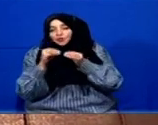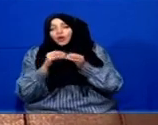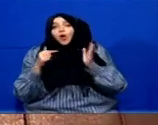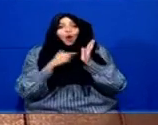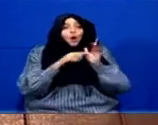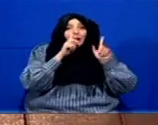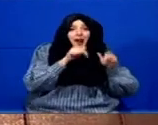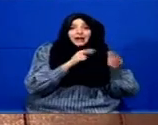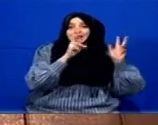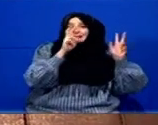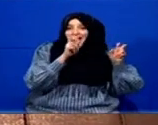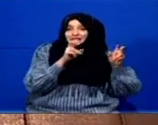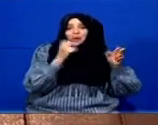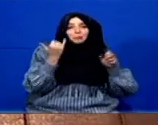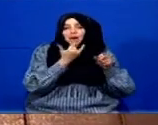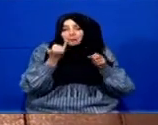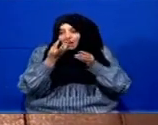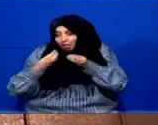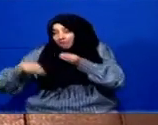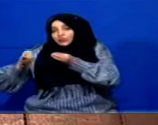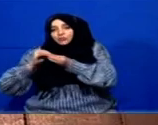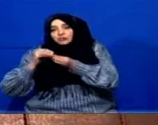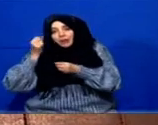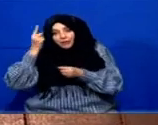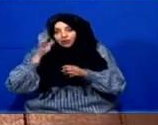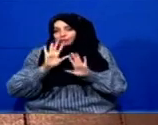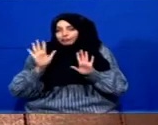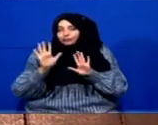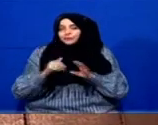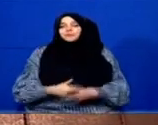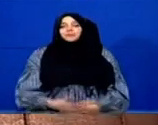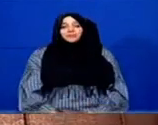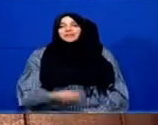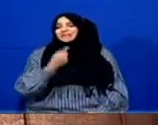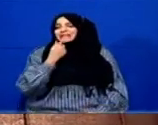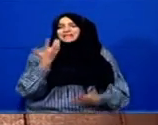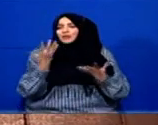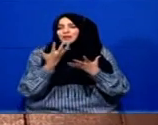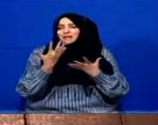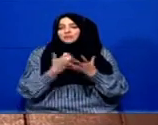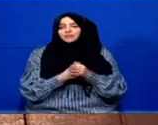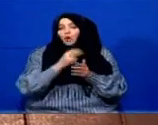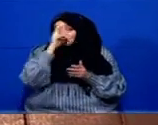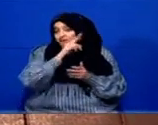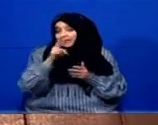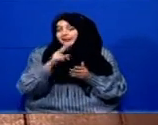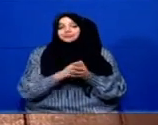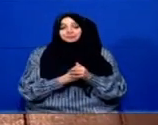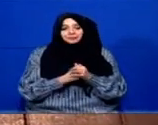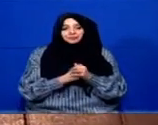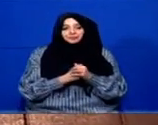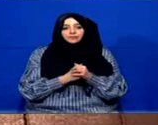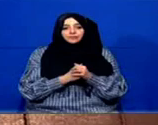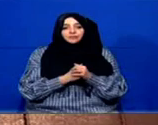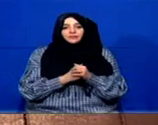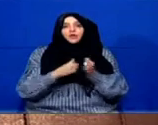ولا يستساغوا الاجتهاد في موردي النص المراد بها القاعده اجمالا ان